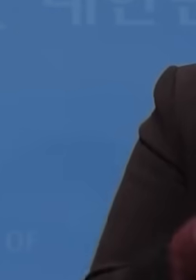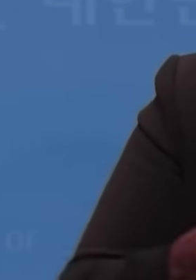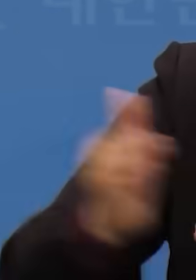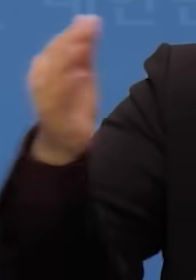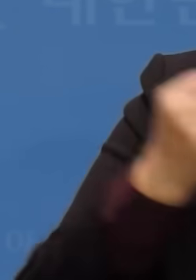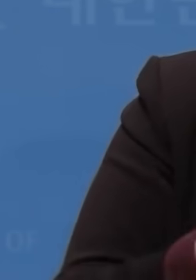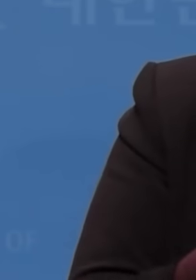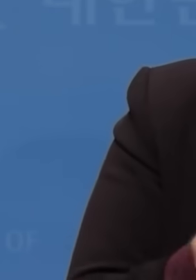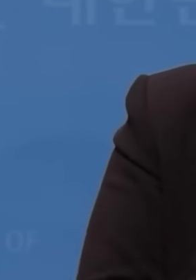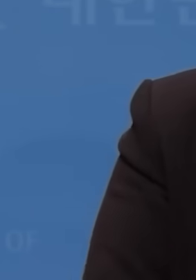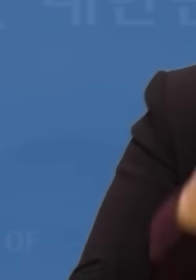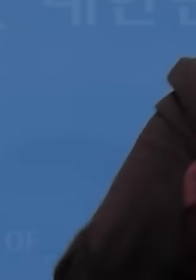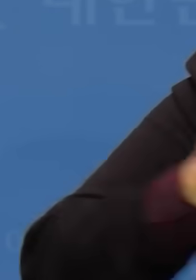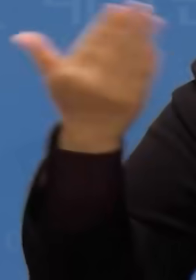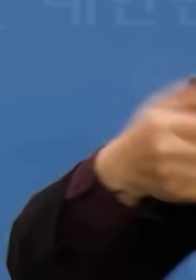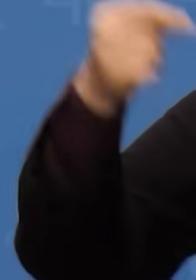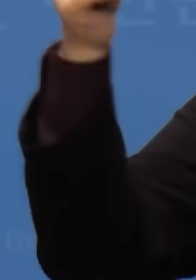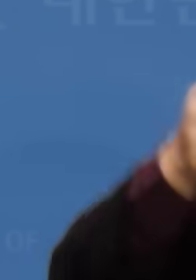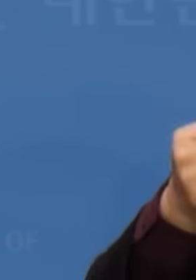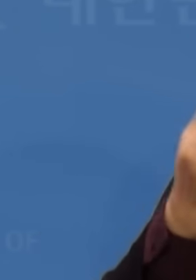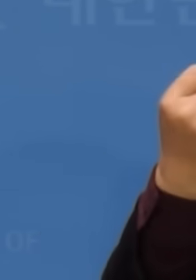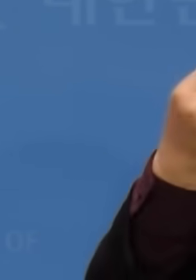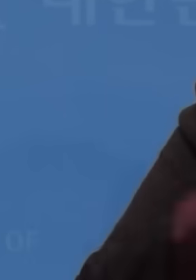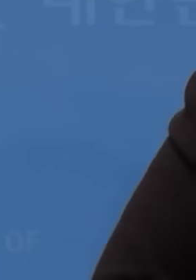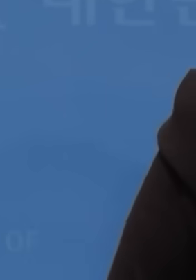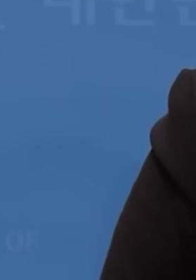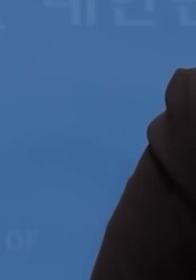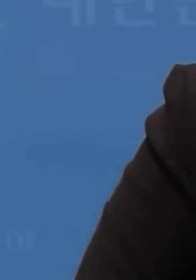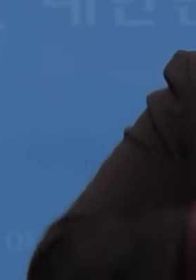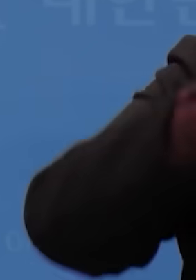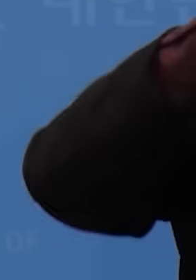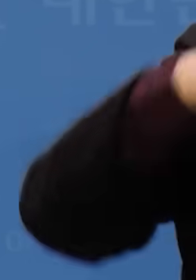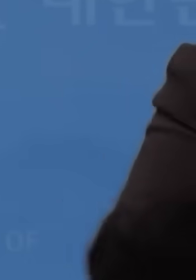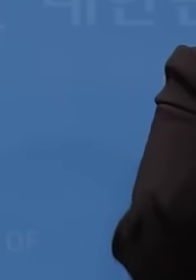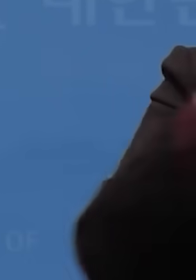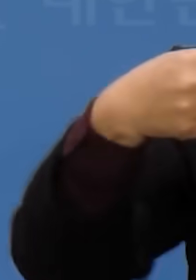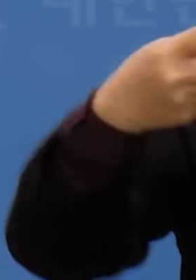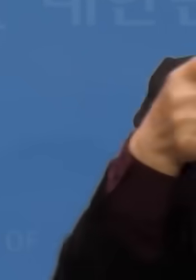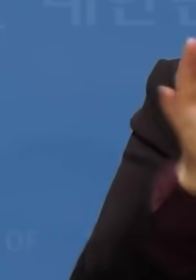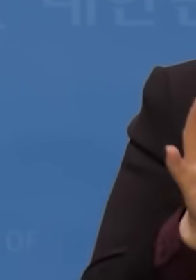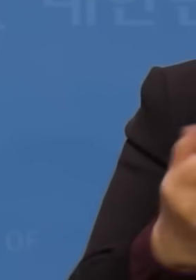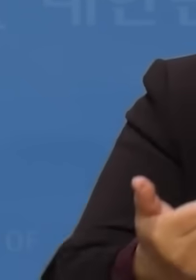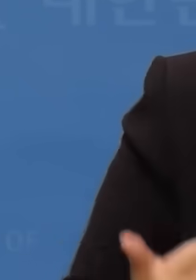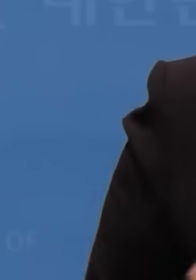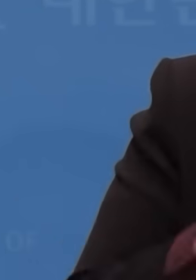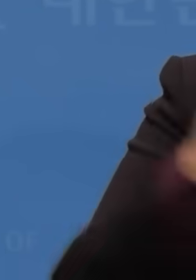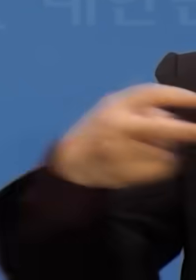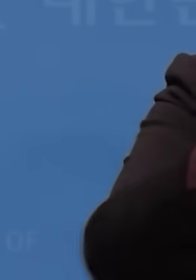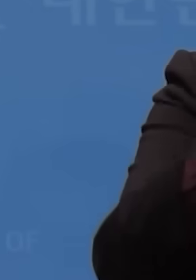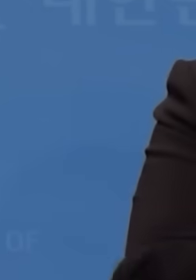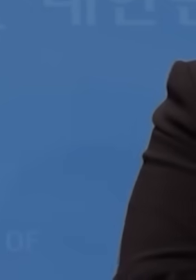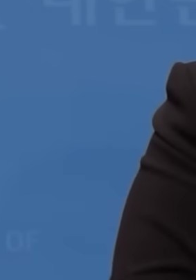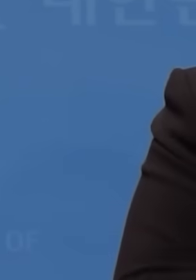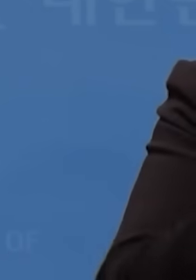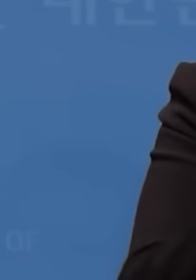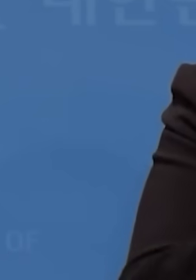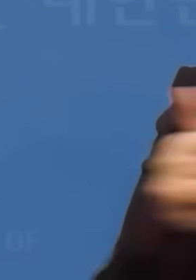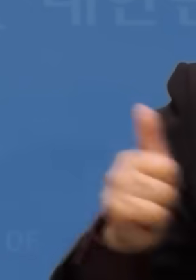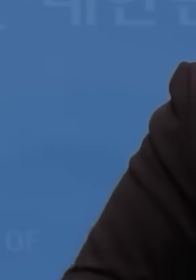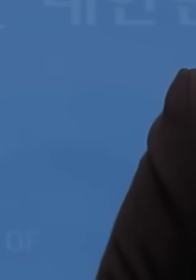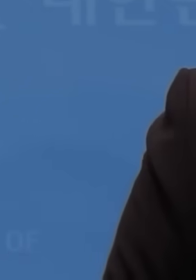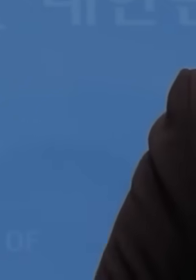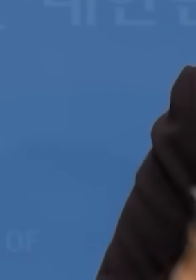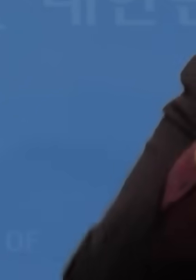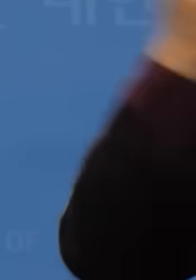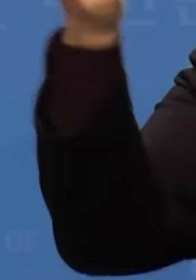원희룡 국토부 장관은 대한민국이 앞으로 나가는 길은 자기만 살려고 막고 있는 이재명